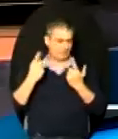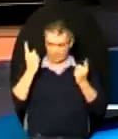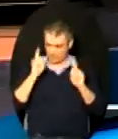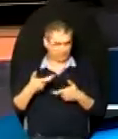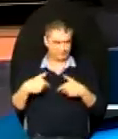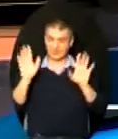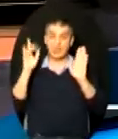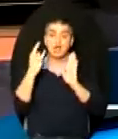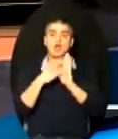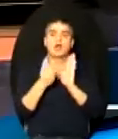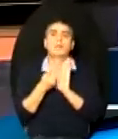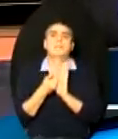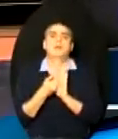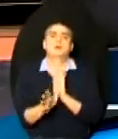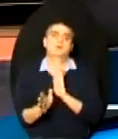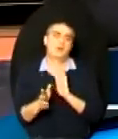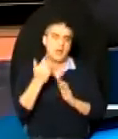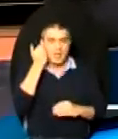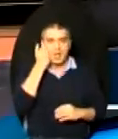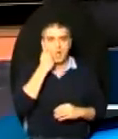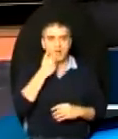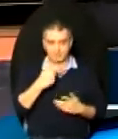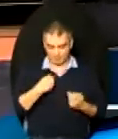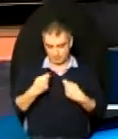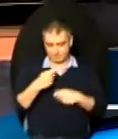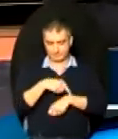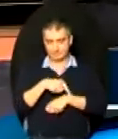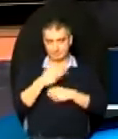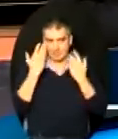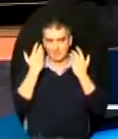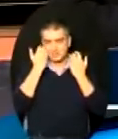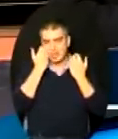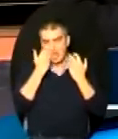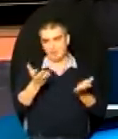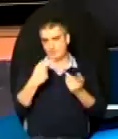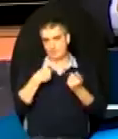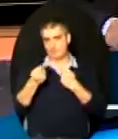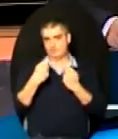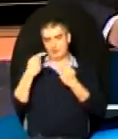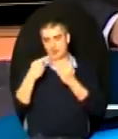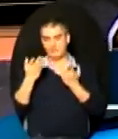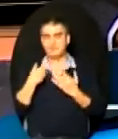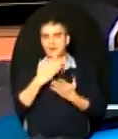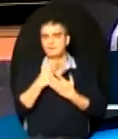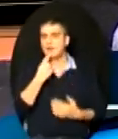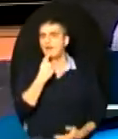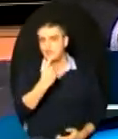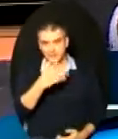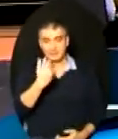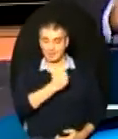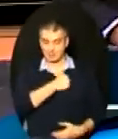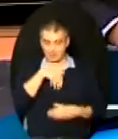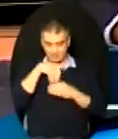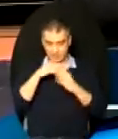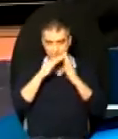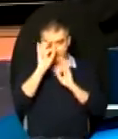צריך את זה, חוק מיותר. חבל שעל זה אנחנו... חבל שעל זה אנחנו רבים. אמרתי, היה דתי